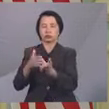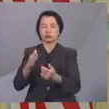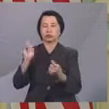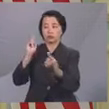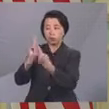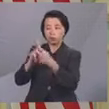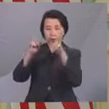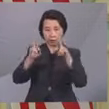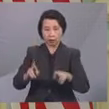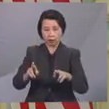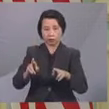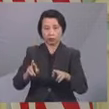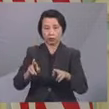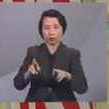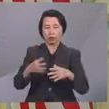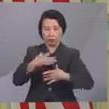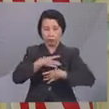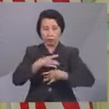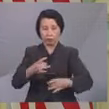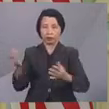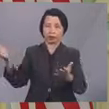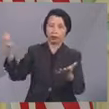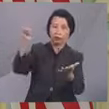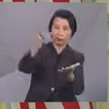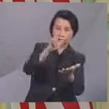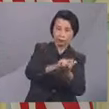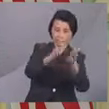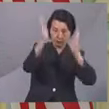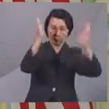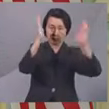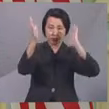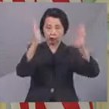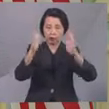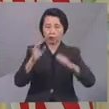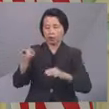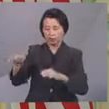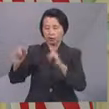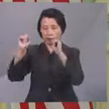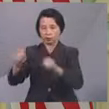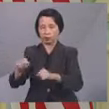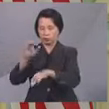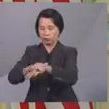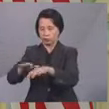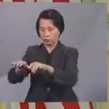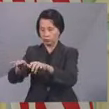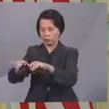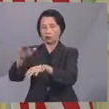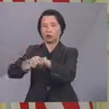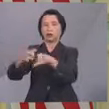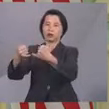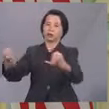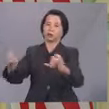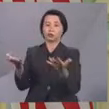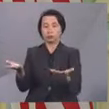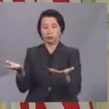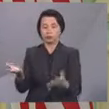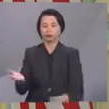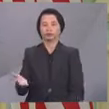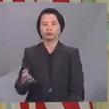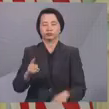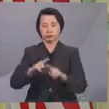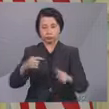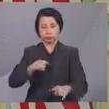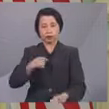yang berminat untuk balik, mereka boleh melakukan secara online. Tapi seperti yang saya sentiasa